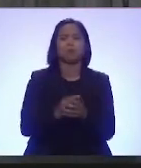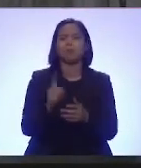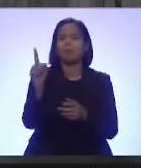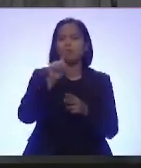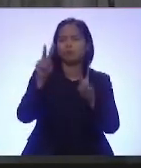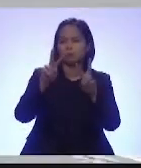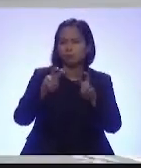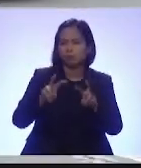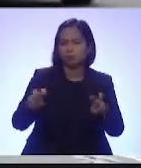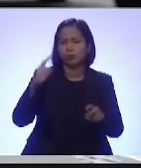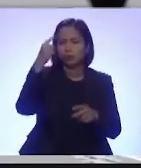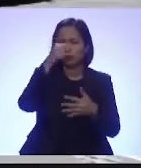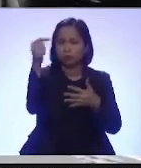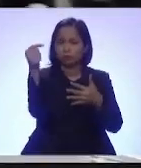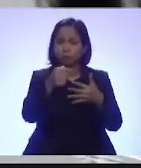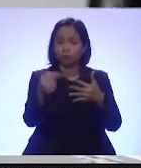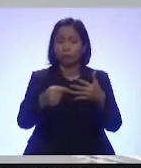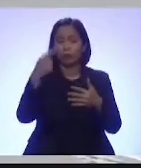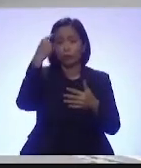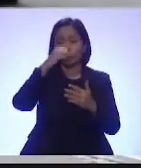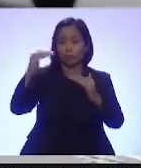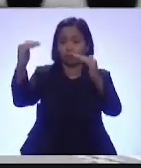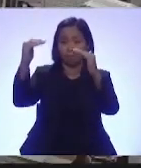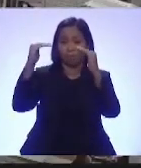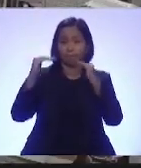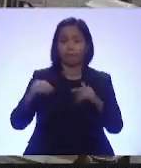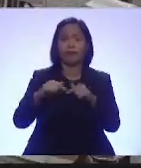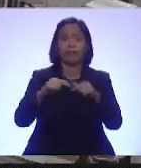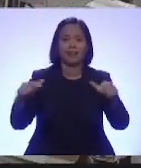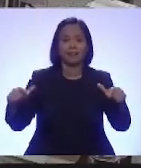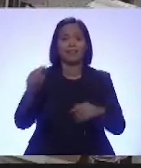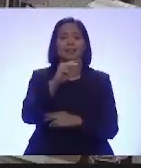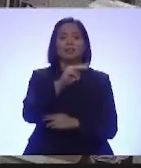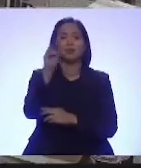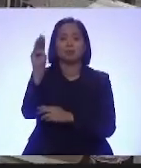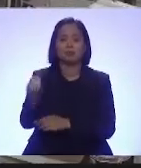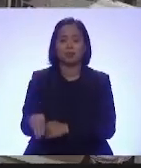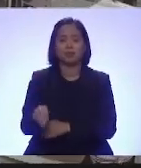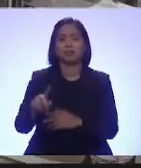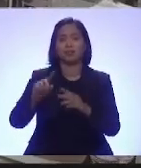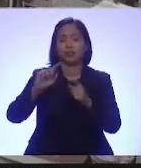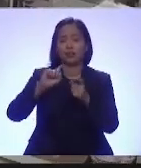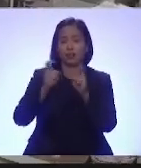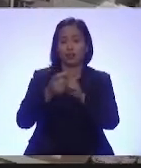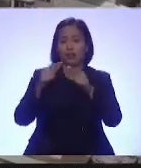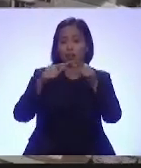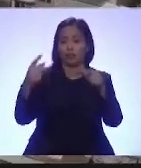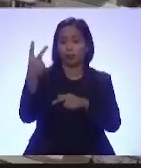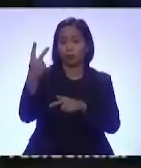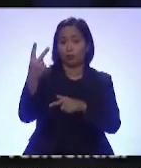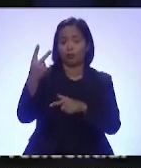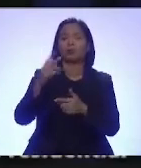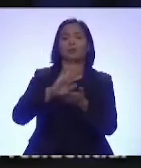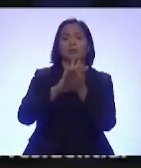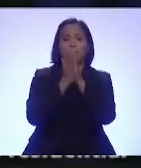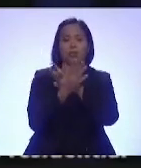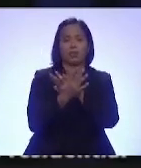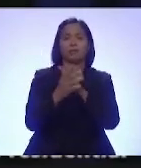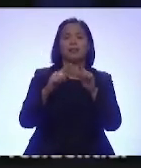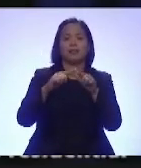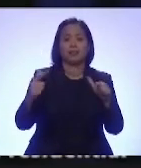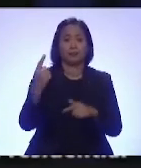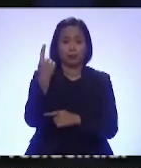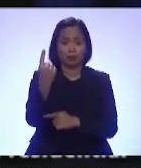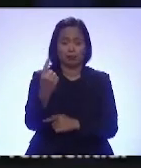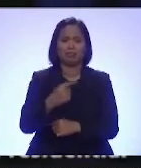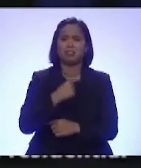indicators sa gagawing de-escalation ng alert level sa Metro Manila mula alert level 2 patungong alert level 1. Ayon kay Nograles,